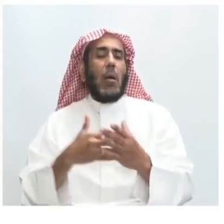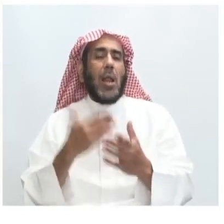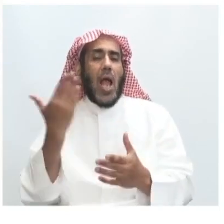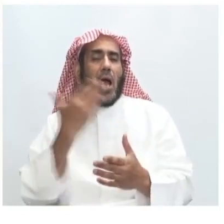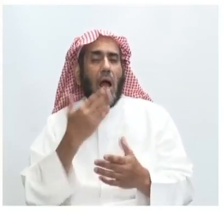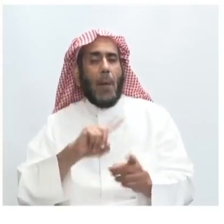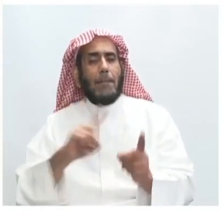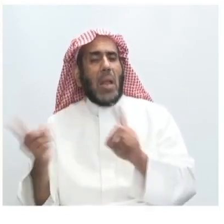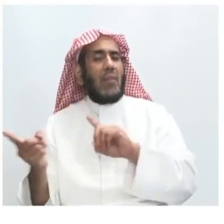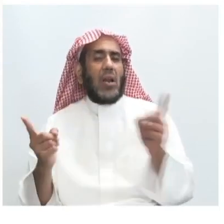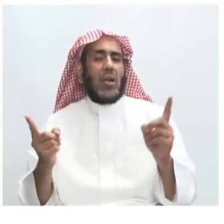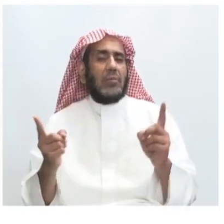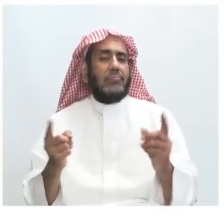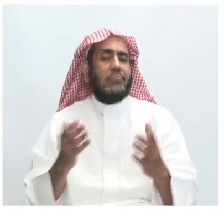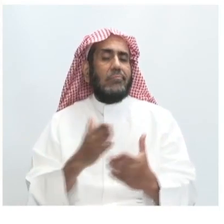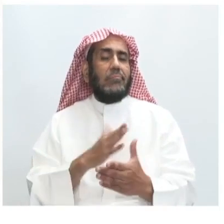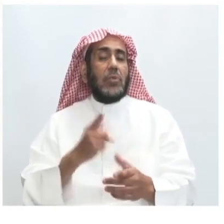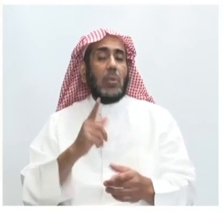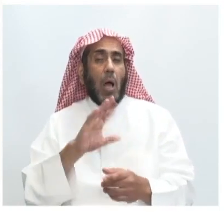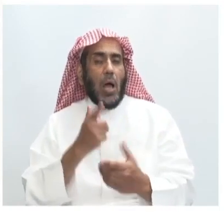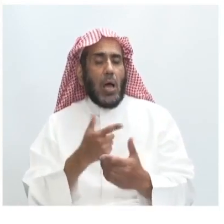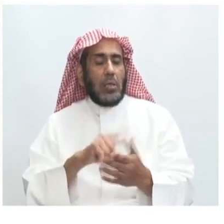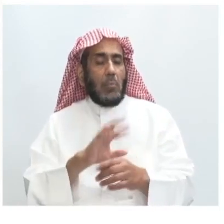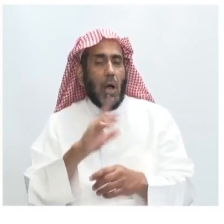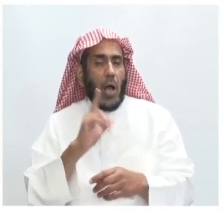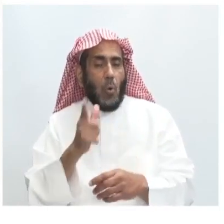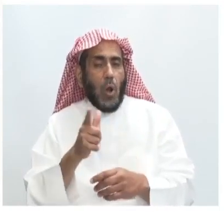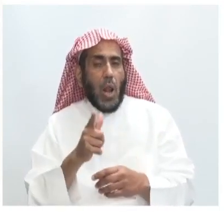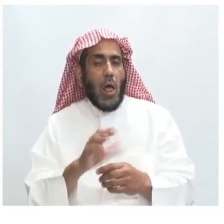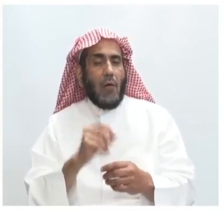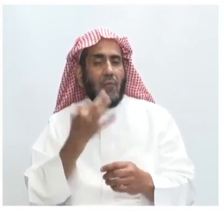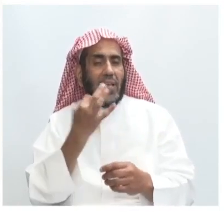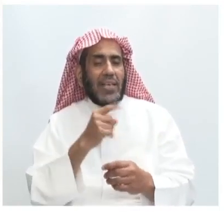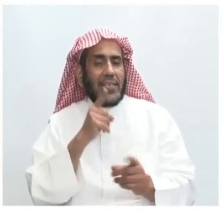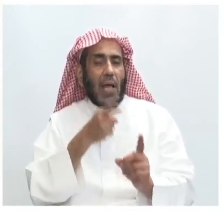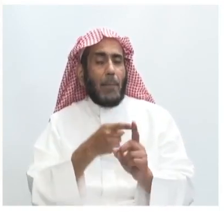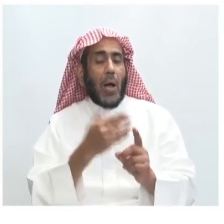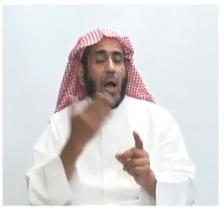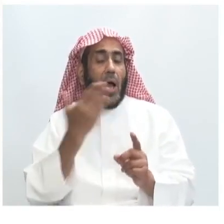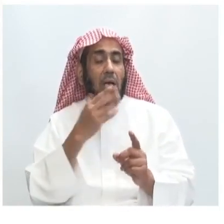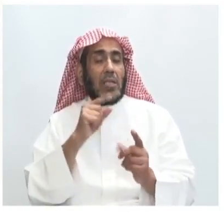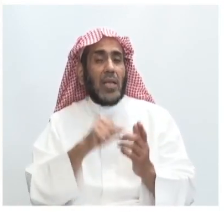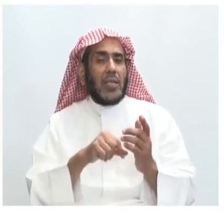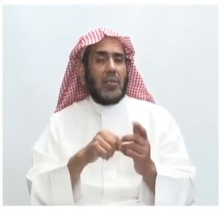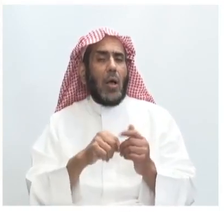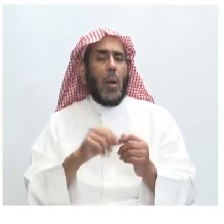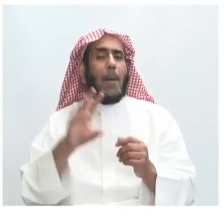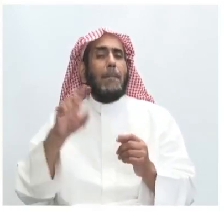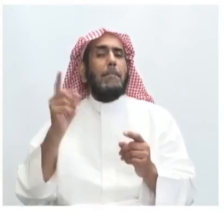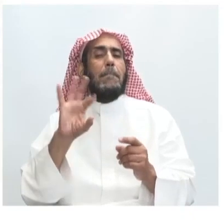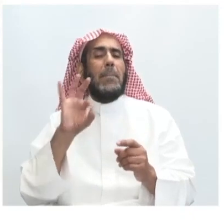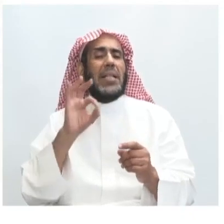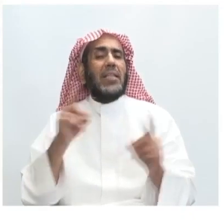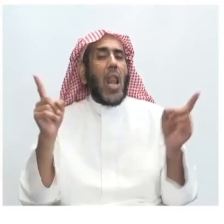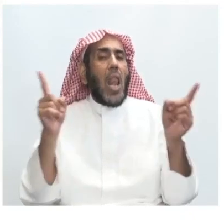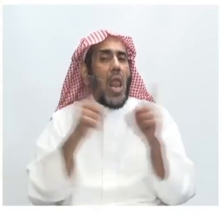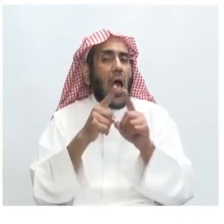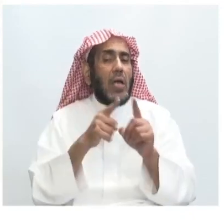الفرق عندما اقول في خطاء طبعا قرات هذه القصه في خطاب من لخص لك هذه